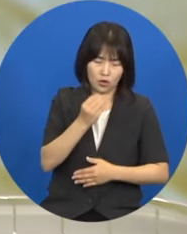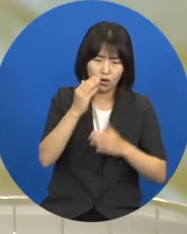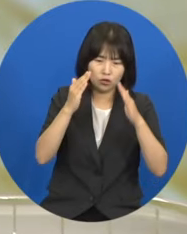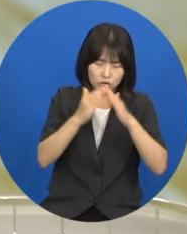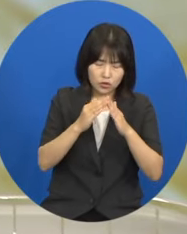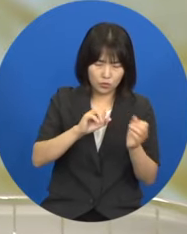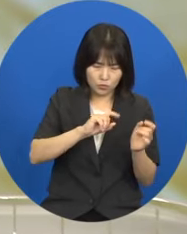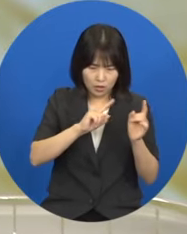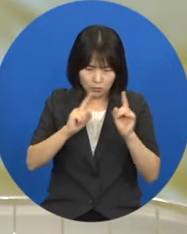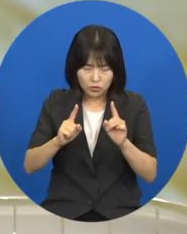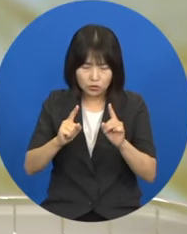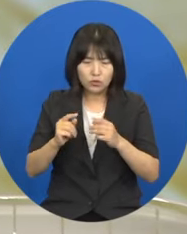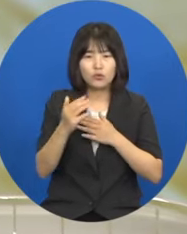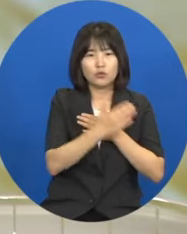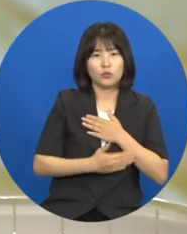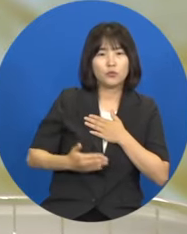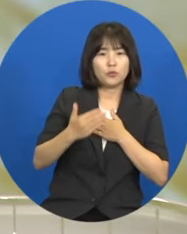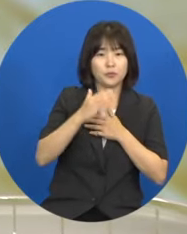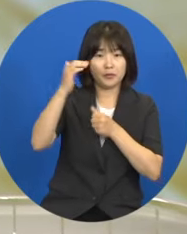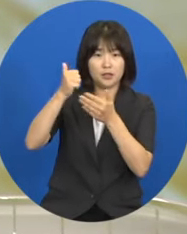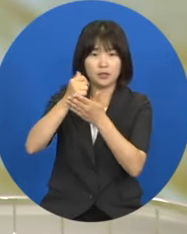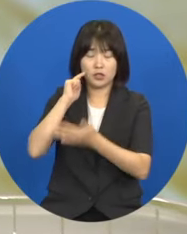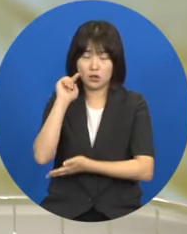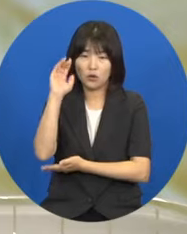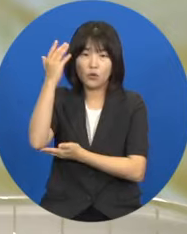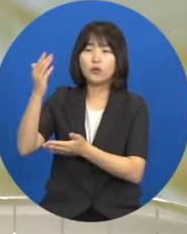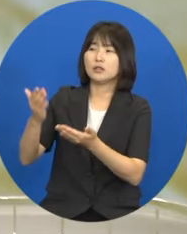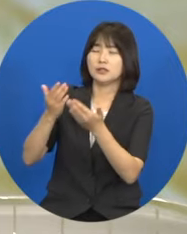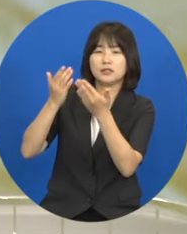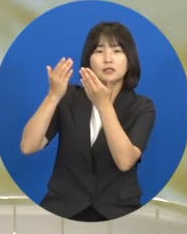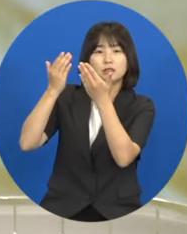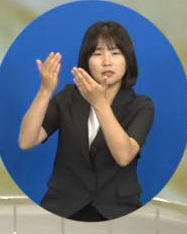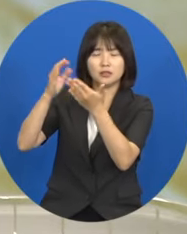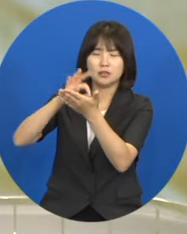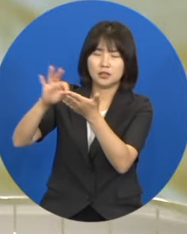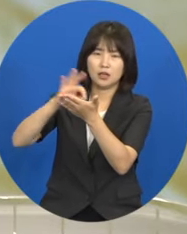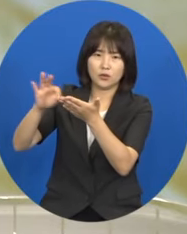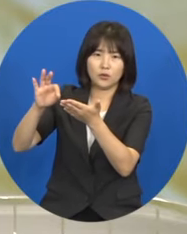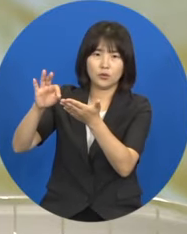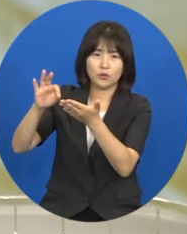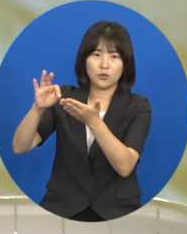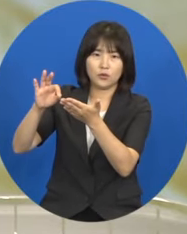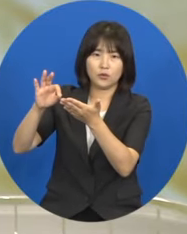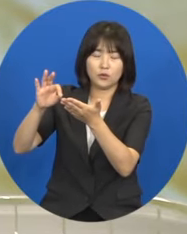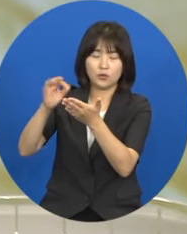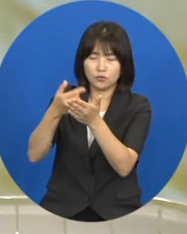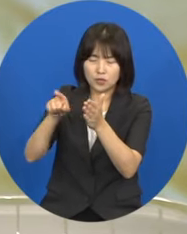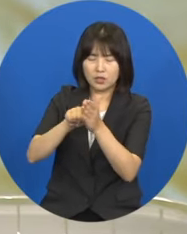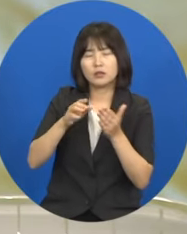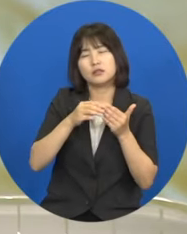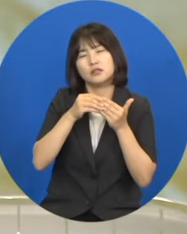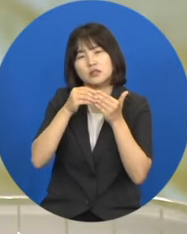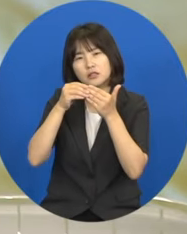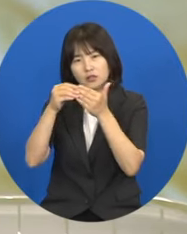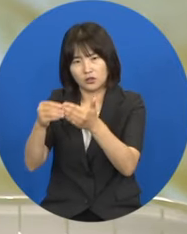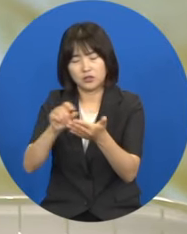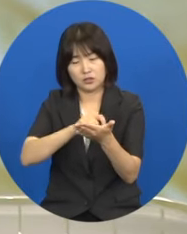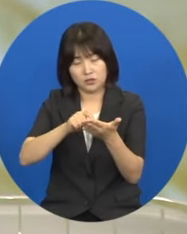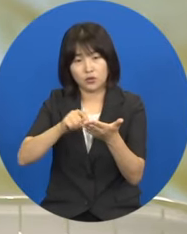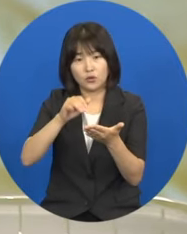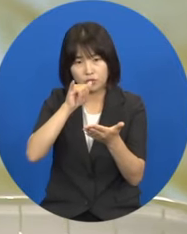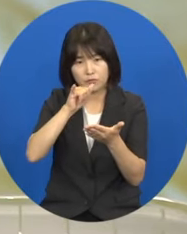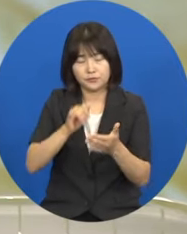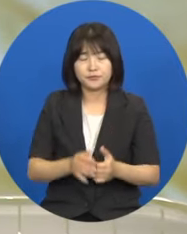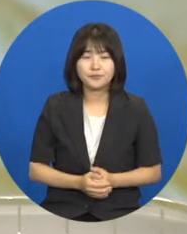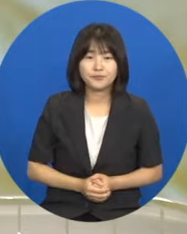몸이 하나님께 영광 돌리는 것에 사용될 수 있도록 이끌어주신다라고 기록합니다.